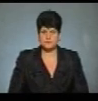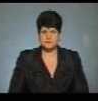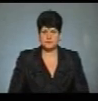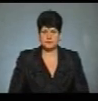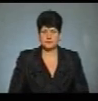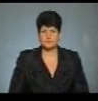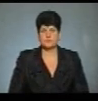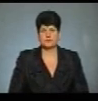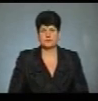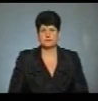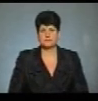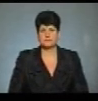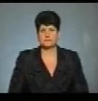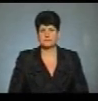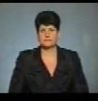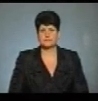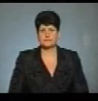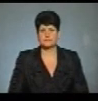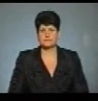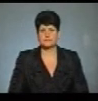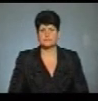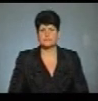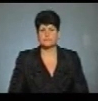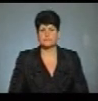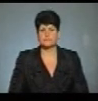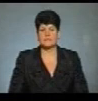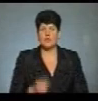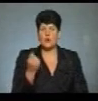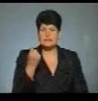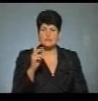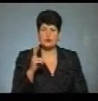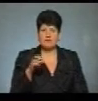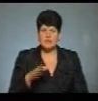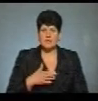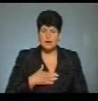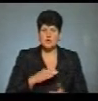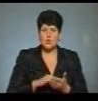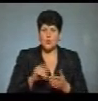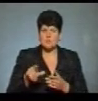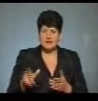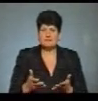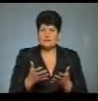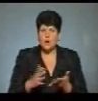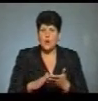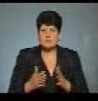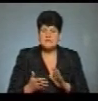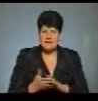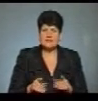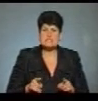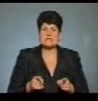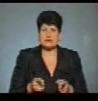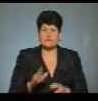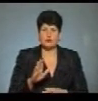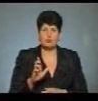Оксана Галіяш. Новини на Суспільному. Тернопіль. 11 квітня наші кореспонденти з'ясовували обставини затримання